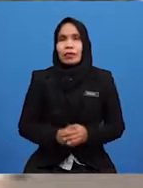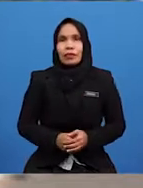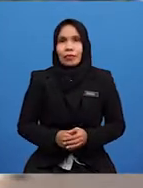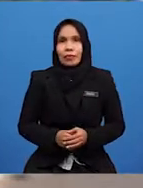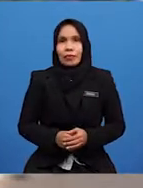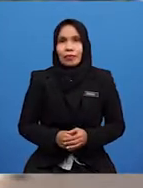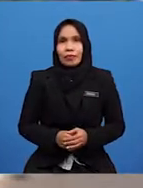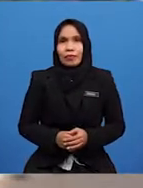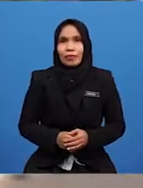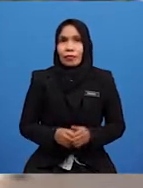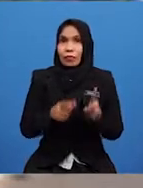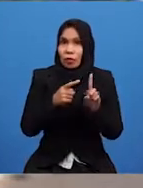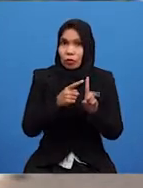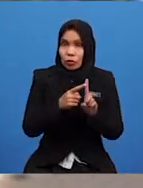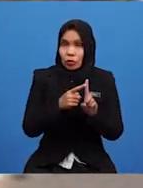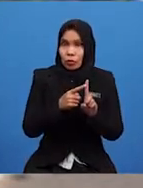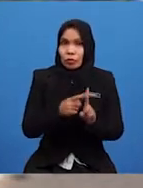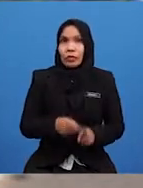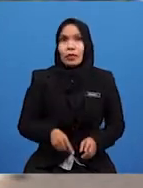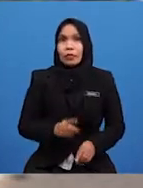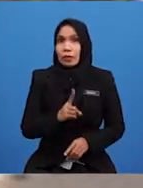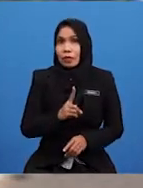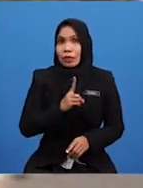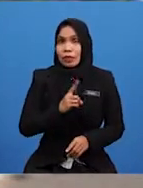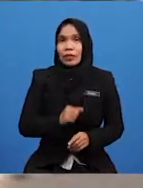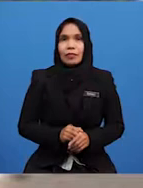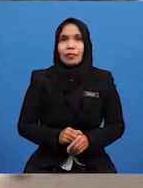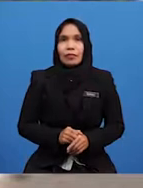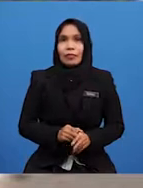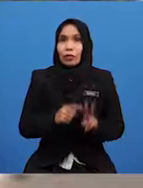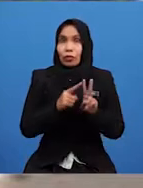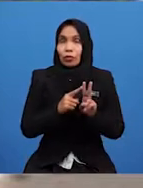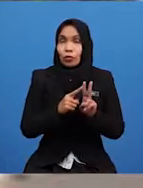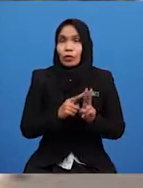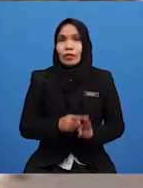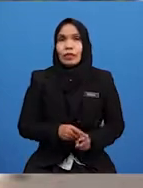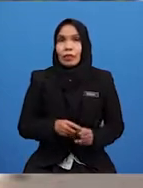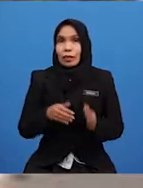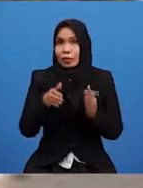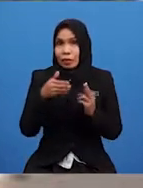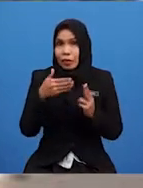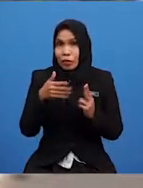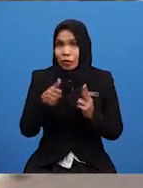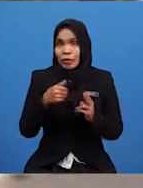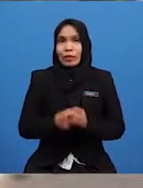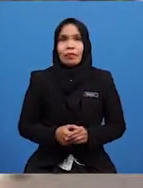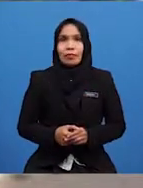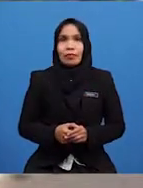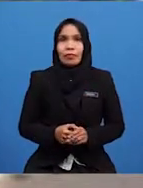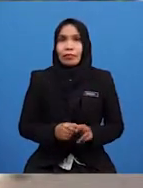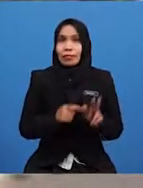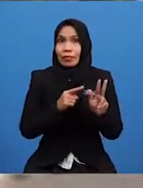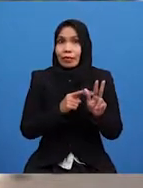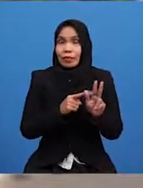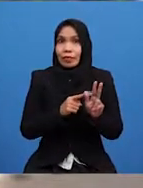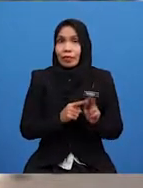iaitu pengislaman pemerintah, perkahwinan, peranan ulama dan mubaligh, perdagangan serta perluasan